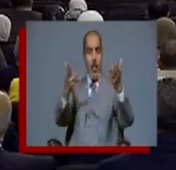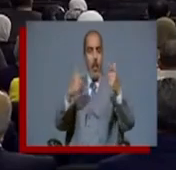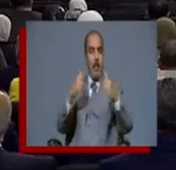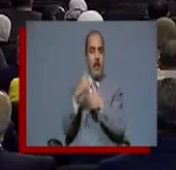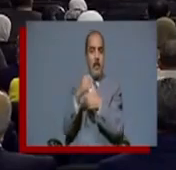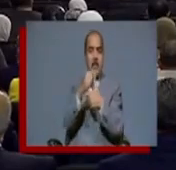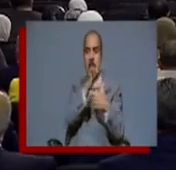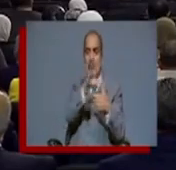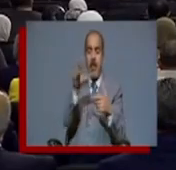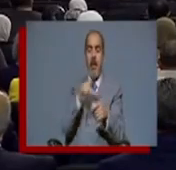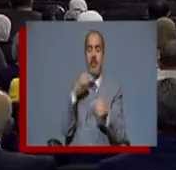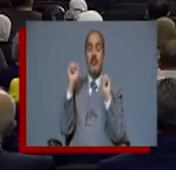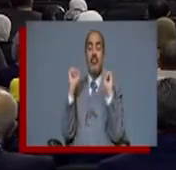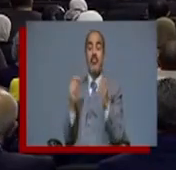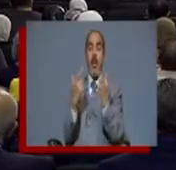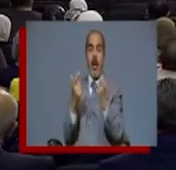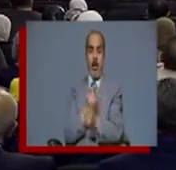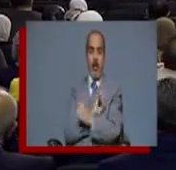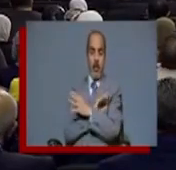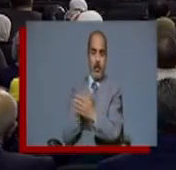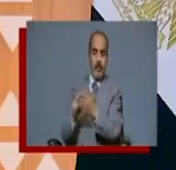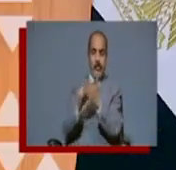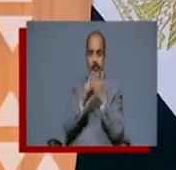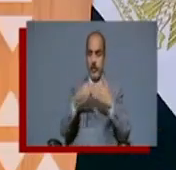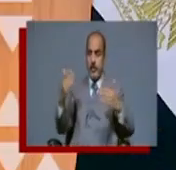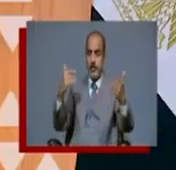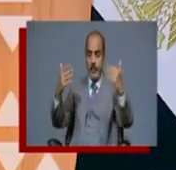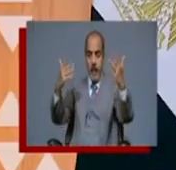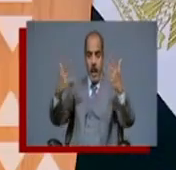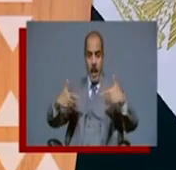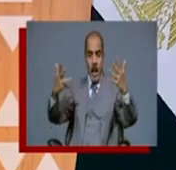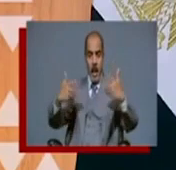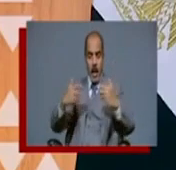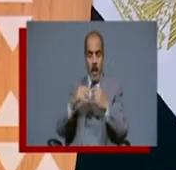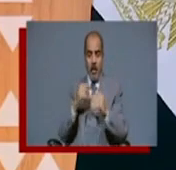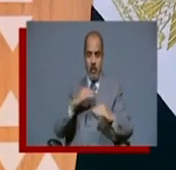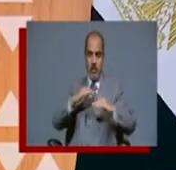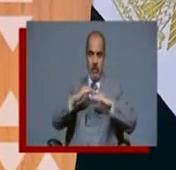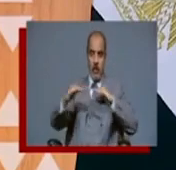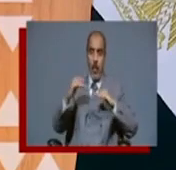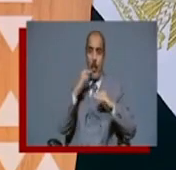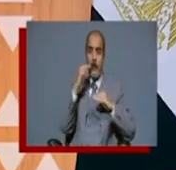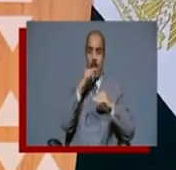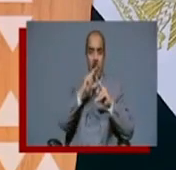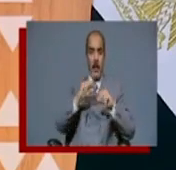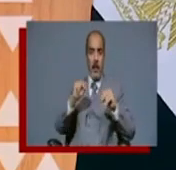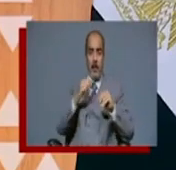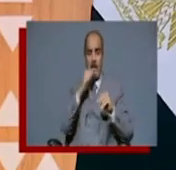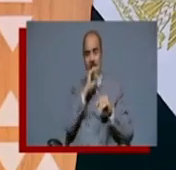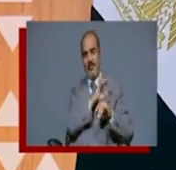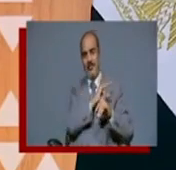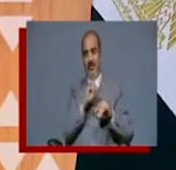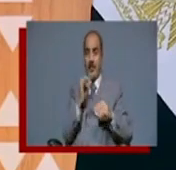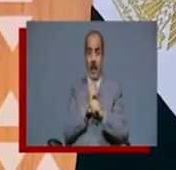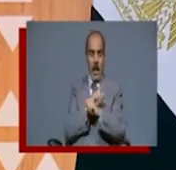ساعات العمل نفسها العامل له ساعات عمل معينه ومحدده ومعروفه